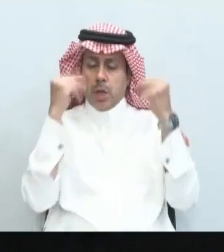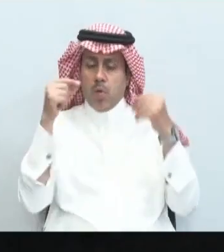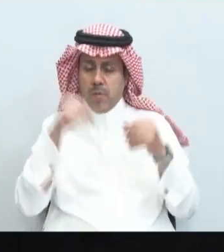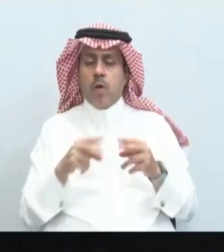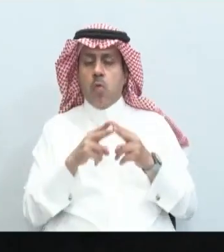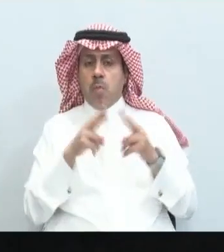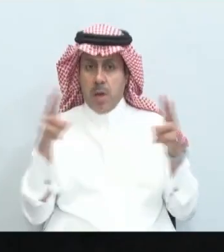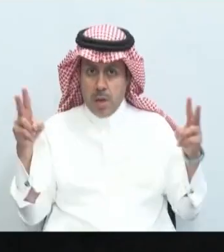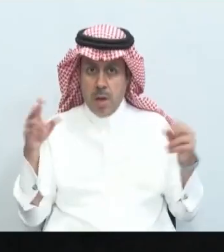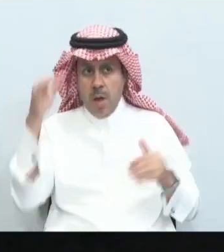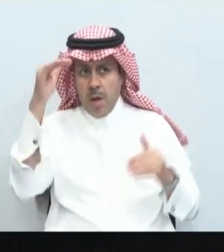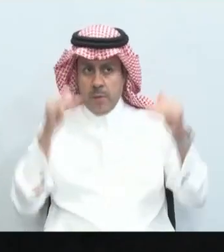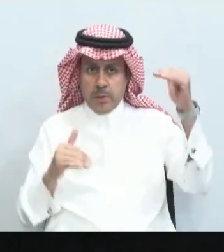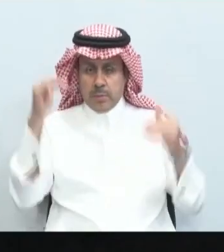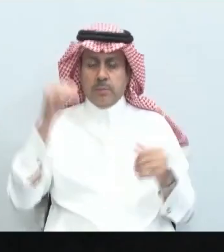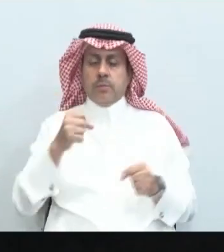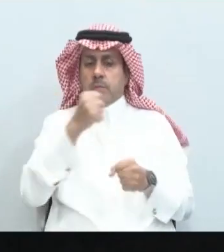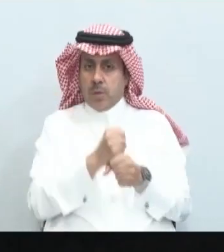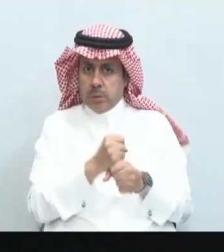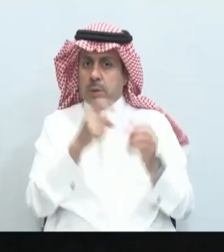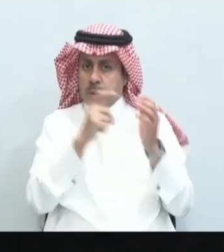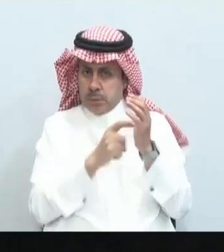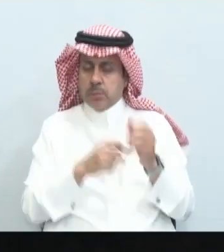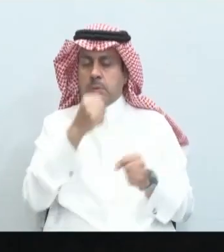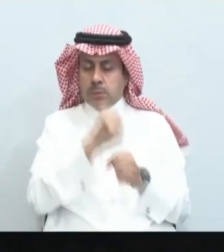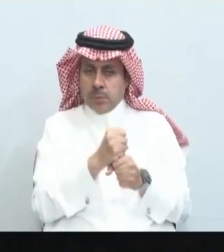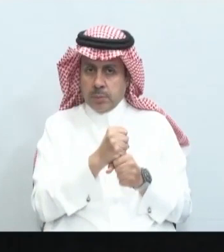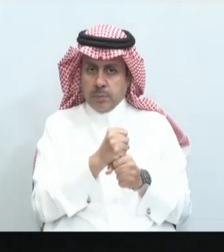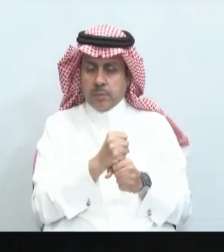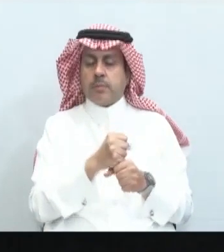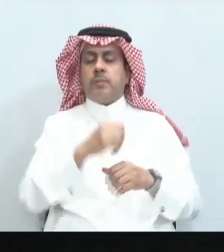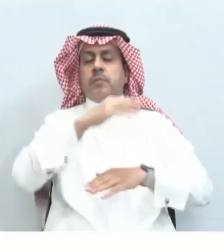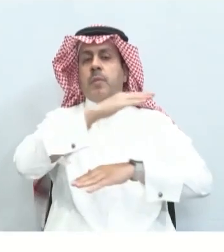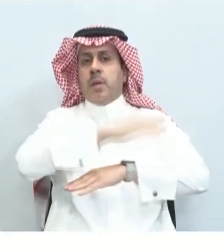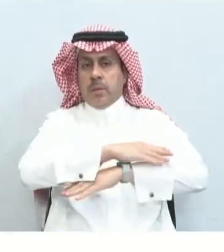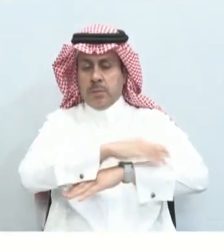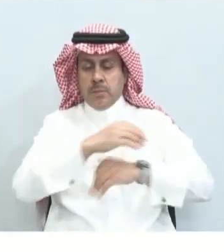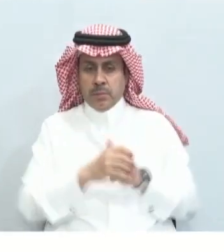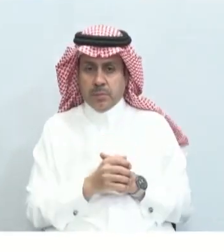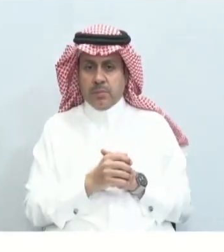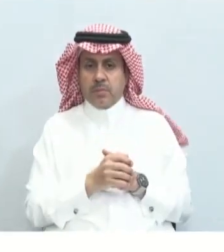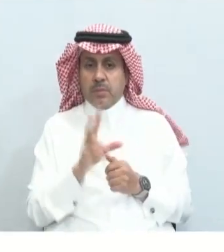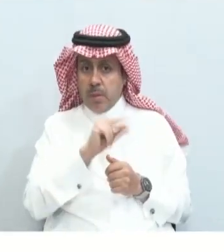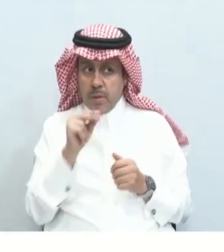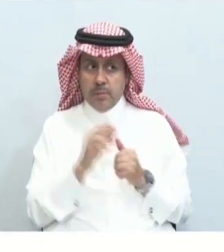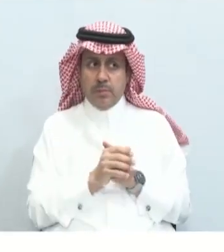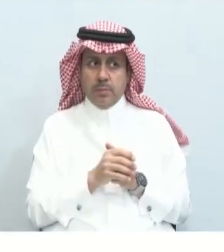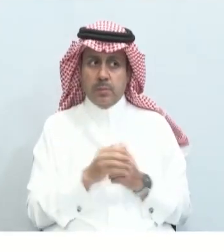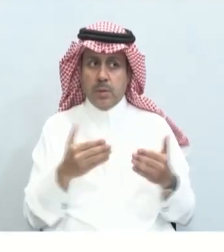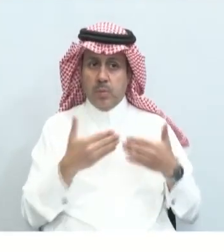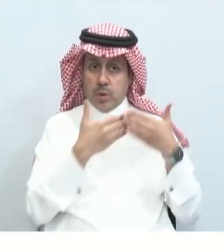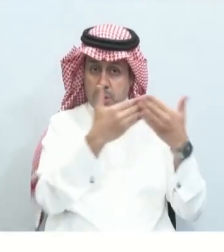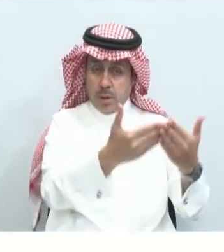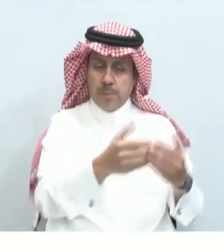قليل ونبين الفرق بين القواعد القانونيه والقواعد الاخلاقيه فمن امثله ذلك المساعده